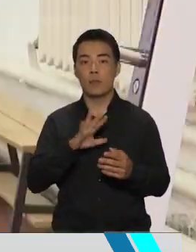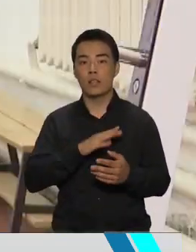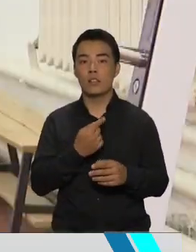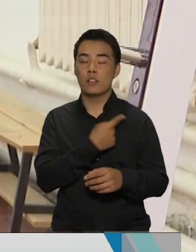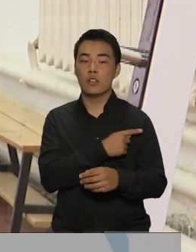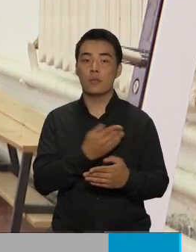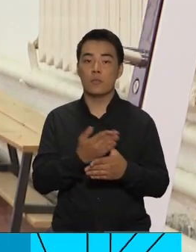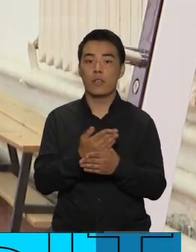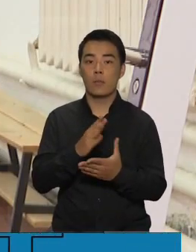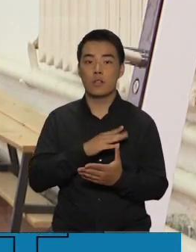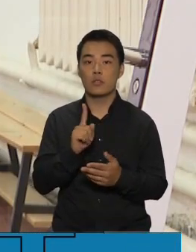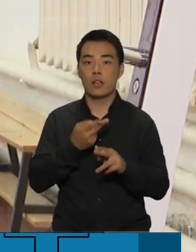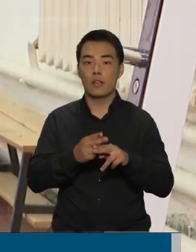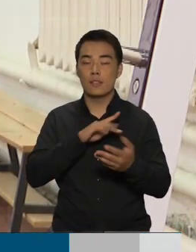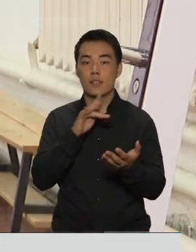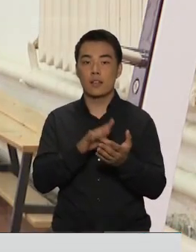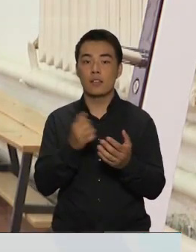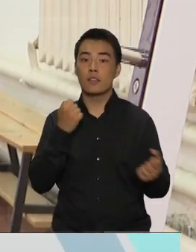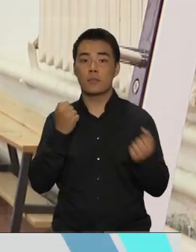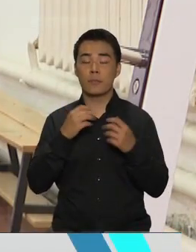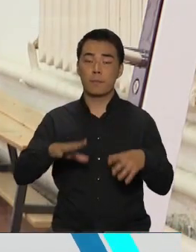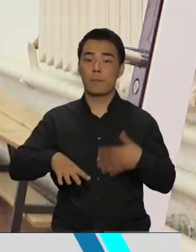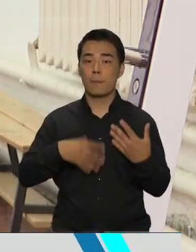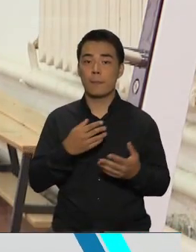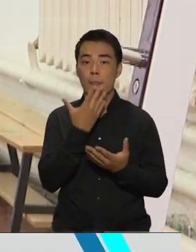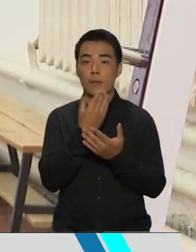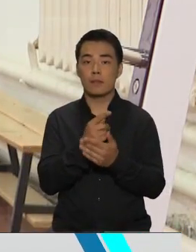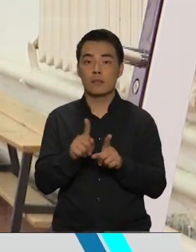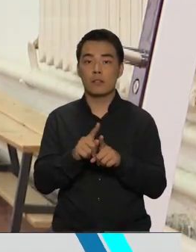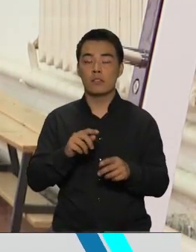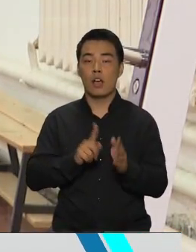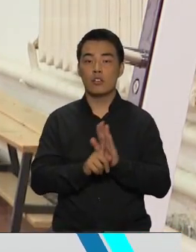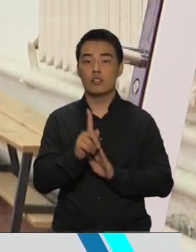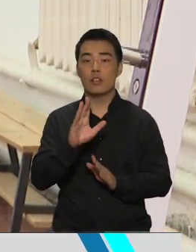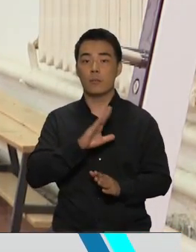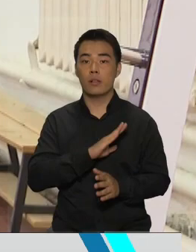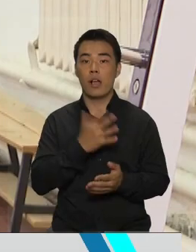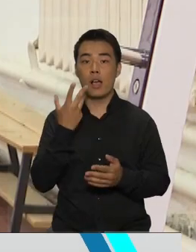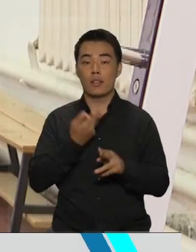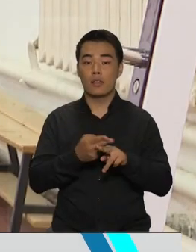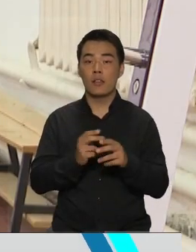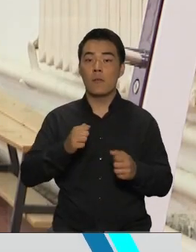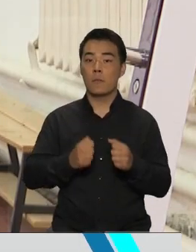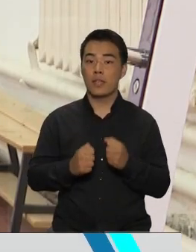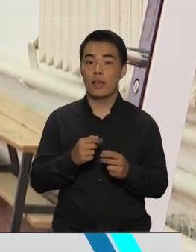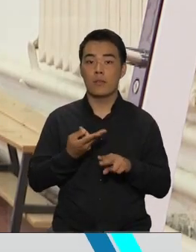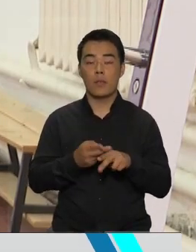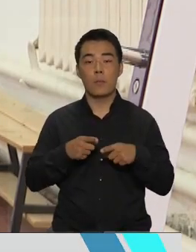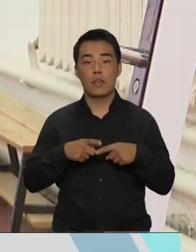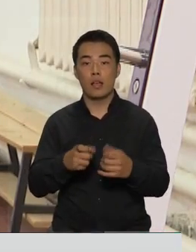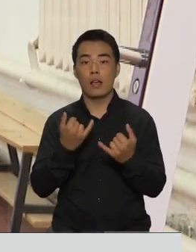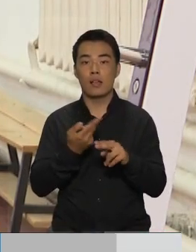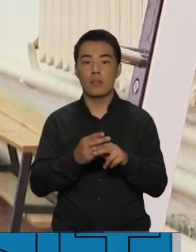себе. Орталық стадионға келіп, сырқатымды жеңу үшін дене қимылдарын жасай бастадым. Сол кезде жүгіруден әуесқойлар